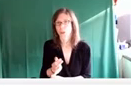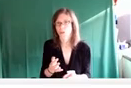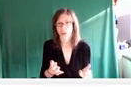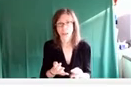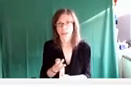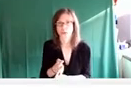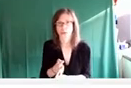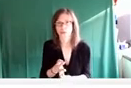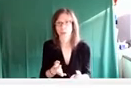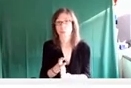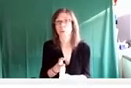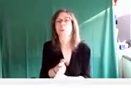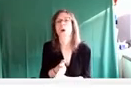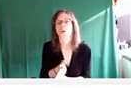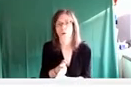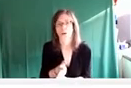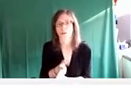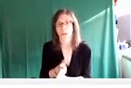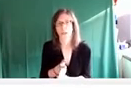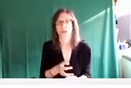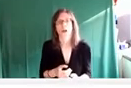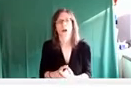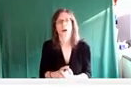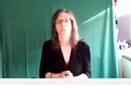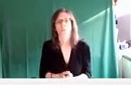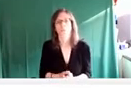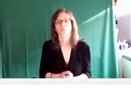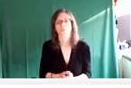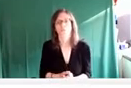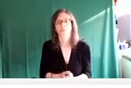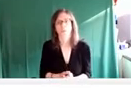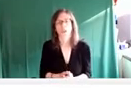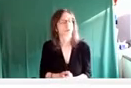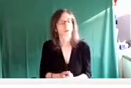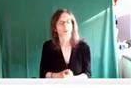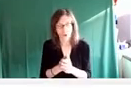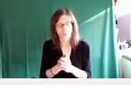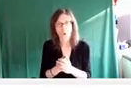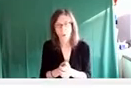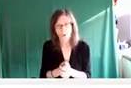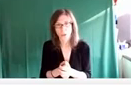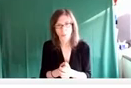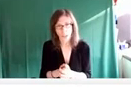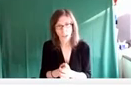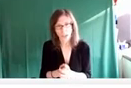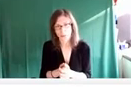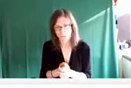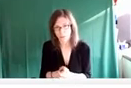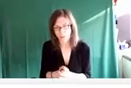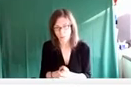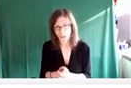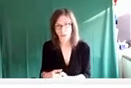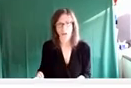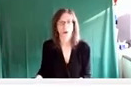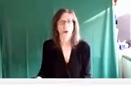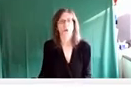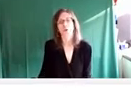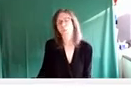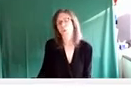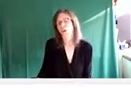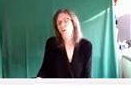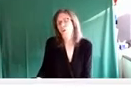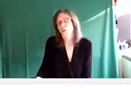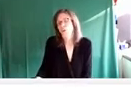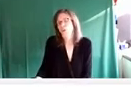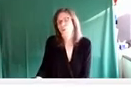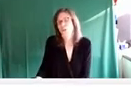Qu'est-ce qu'on en fait? Quand est-ce qu'on le fait? Pourquoi on le fait? Donc, ça, peu importe votre domaine, ça s'applique. On